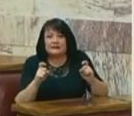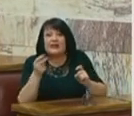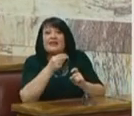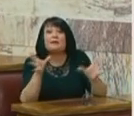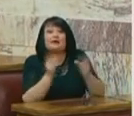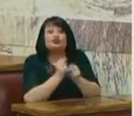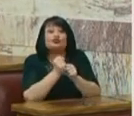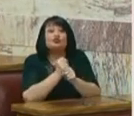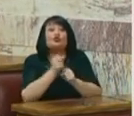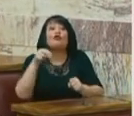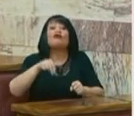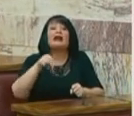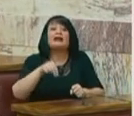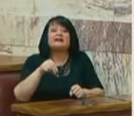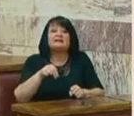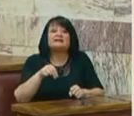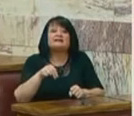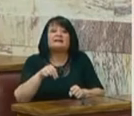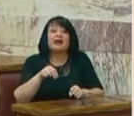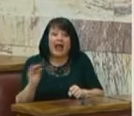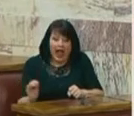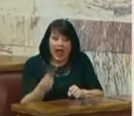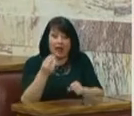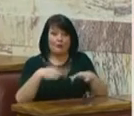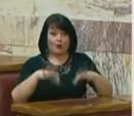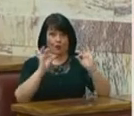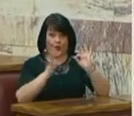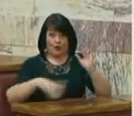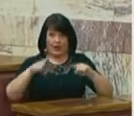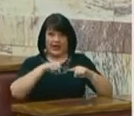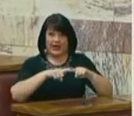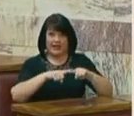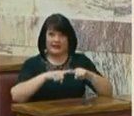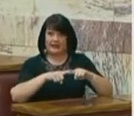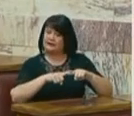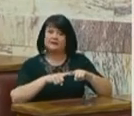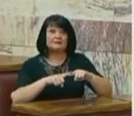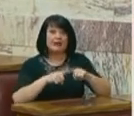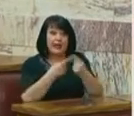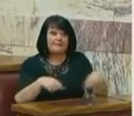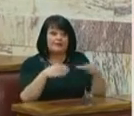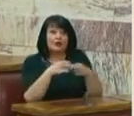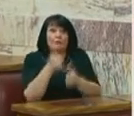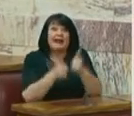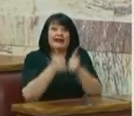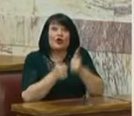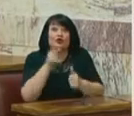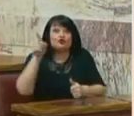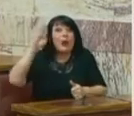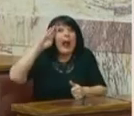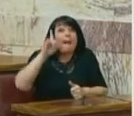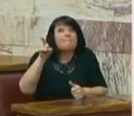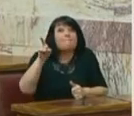Νοβάρτης δεν ξεκίνησε από την Ελλάδα, αλλά από την Επιτροπή Ανταγωνισμού των Ηνωμένων Πολιτειών της